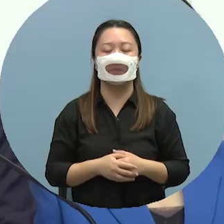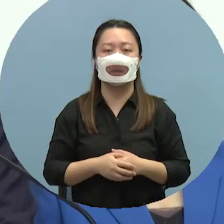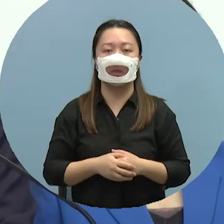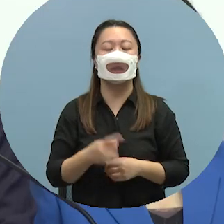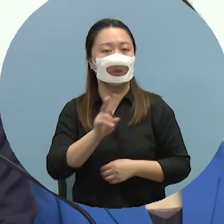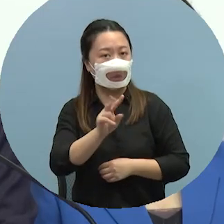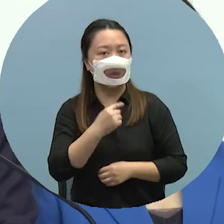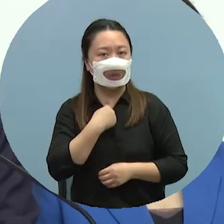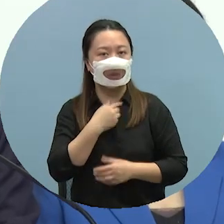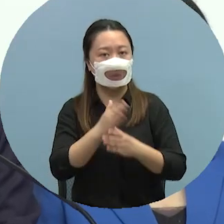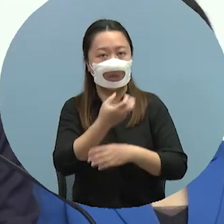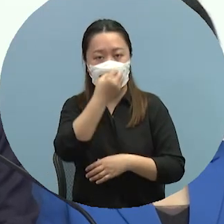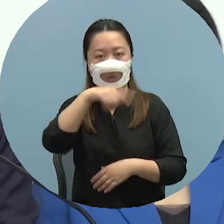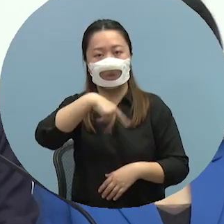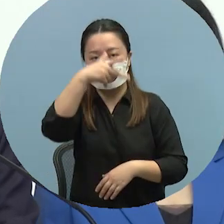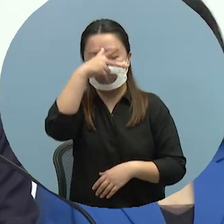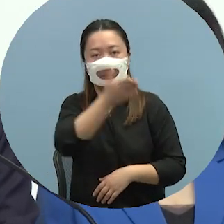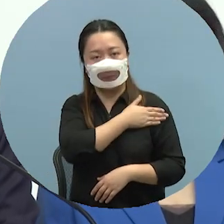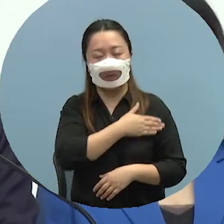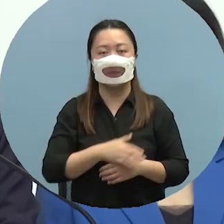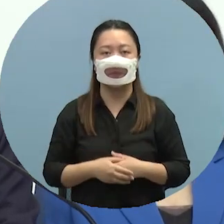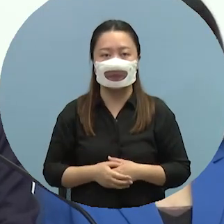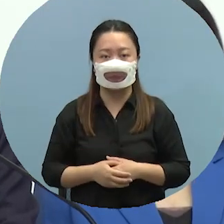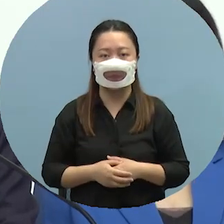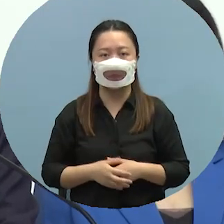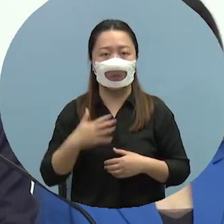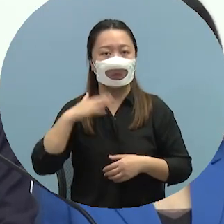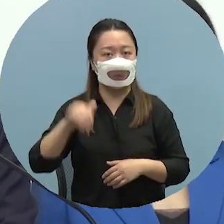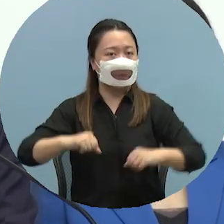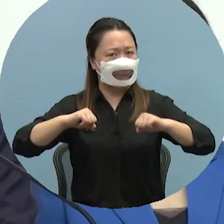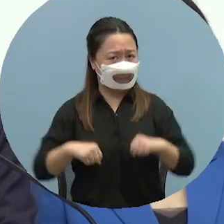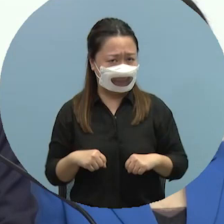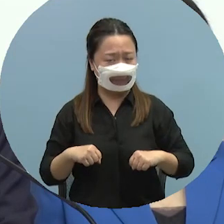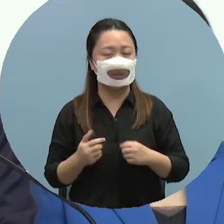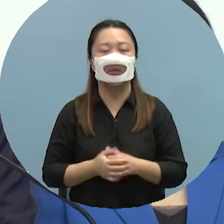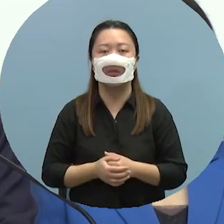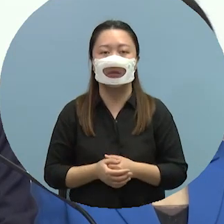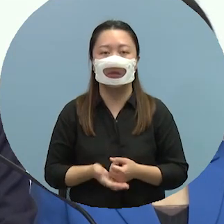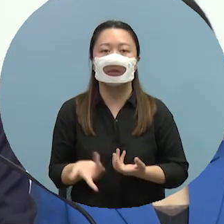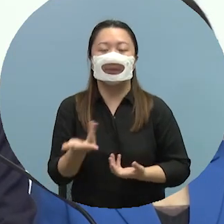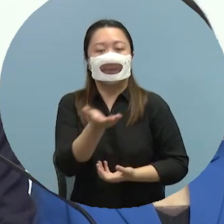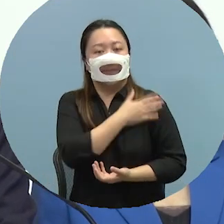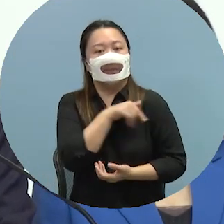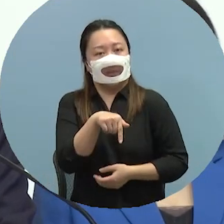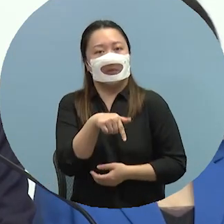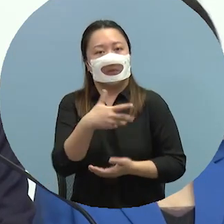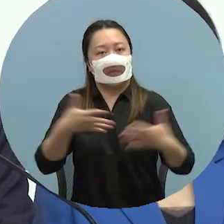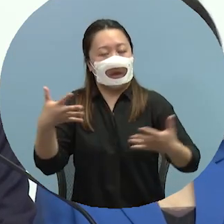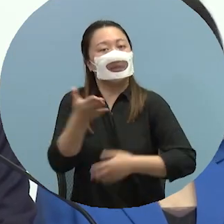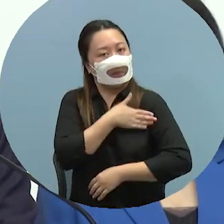亦都需要向香港特區負責。我會堅定地承擔這個重大的責